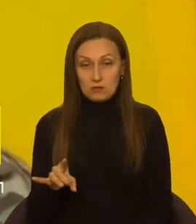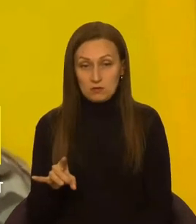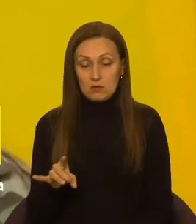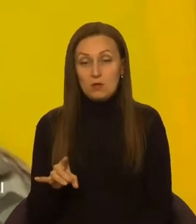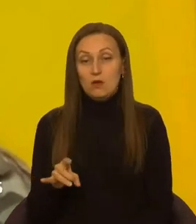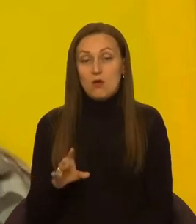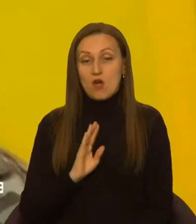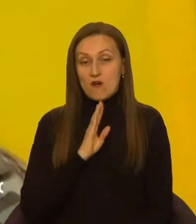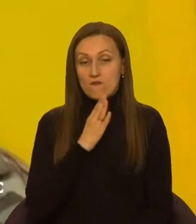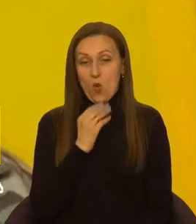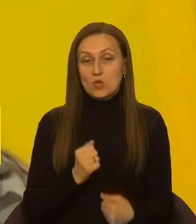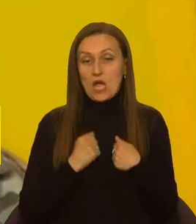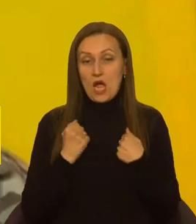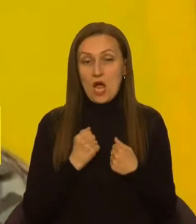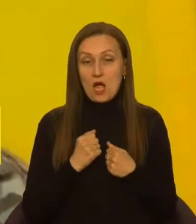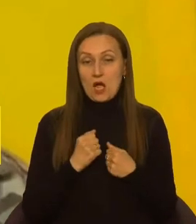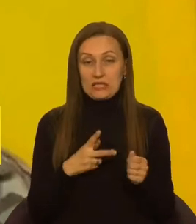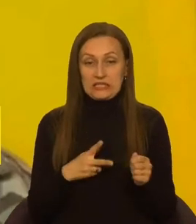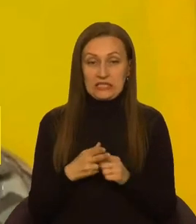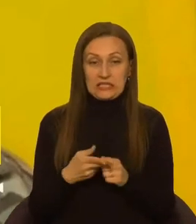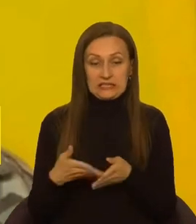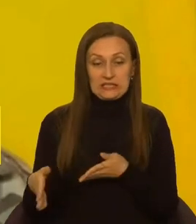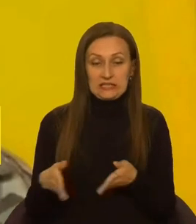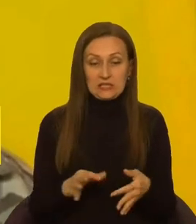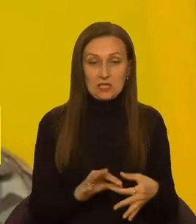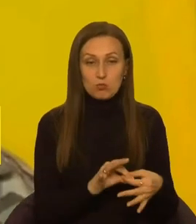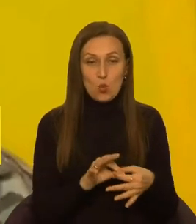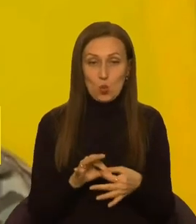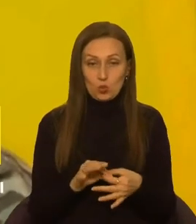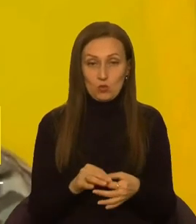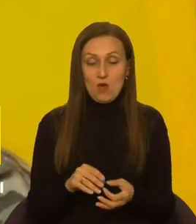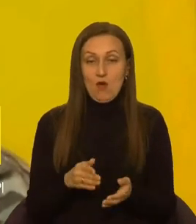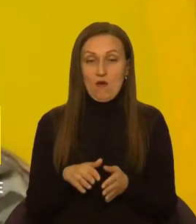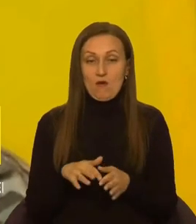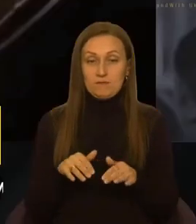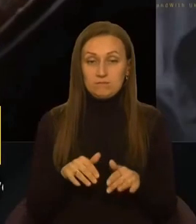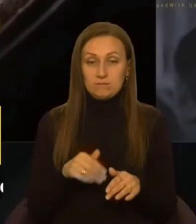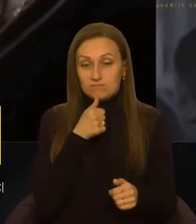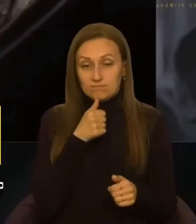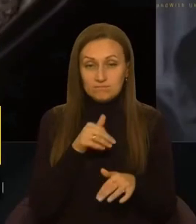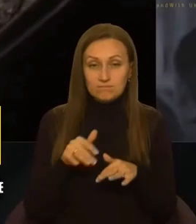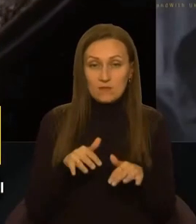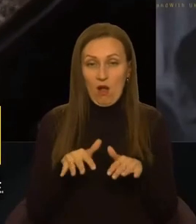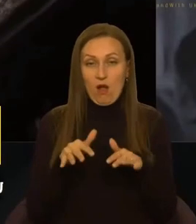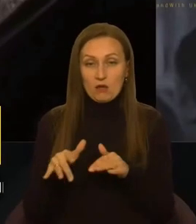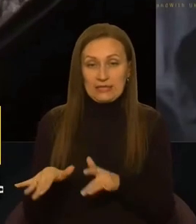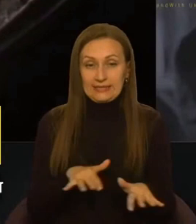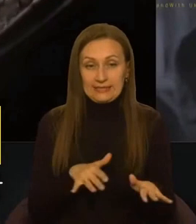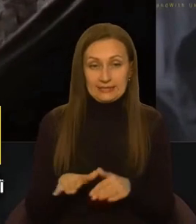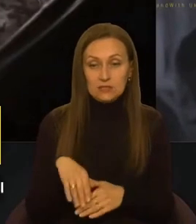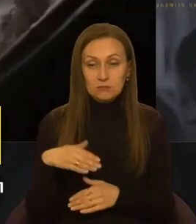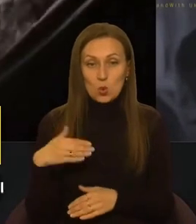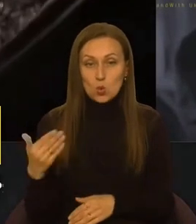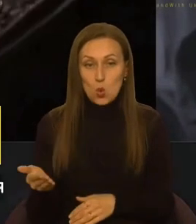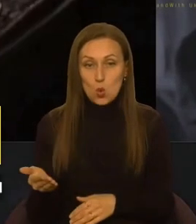Бахмут-Часів-Яр, ворог намагається перерізати ці шляхи сполучення, пробує вести атакувальні дії як з боку